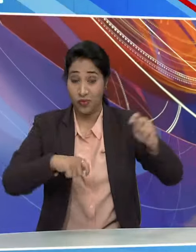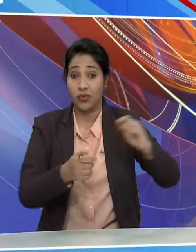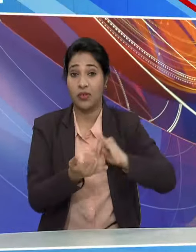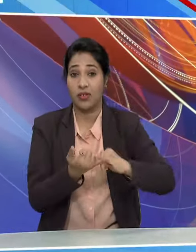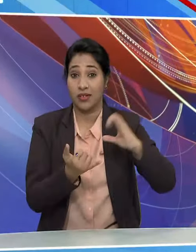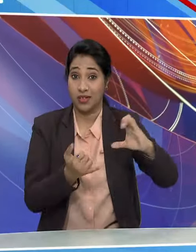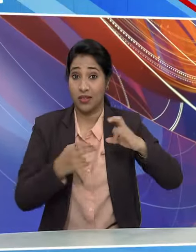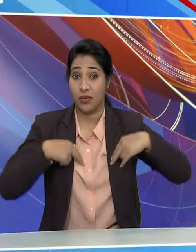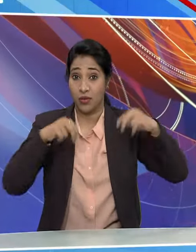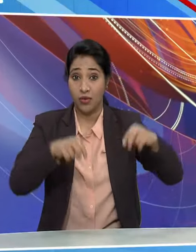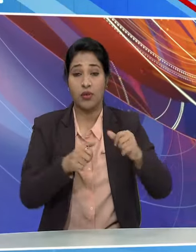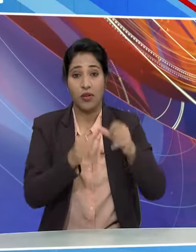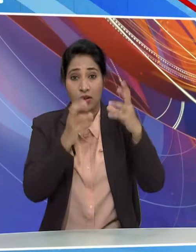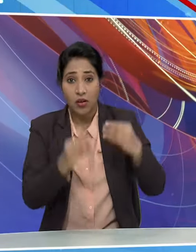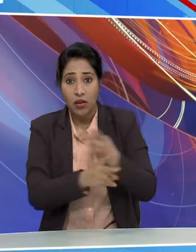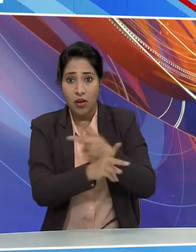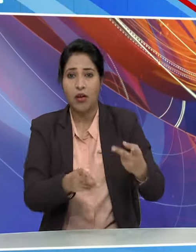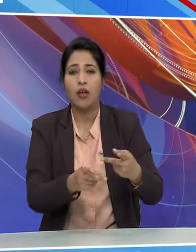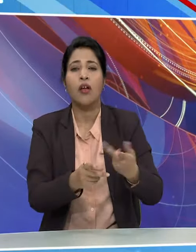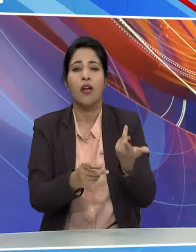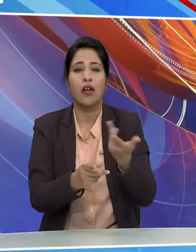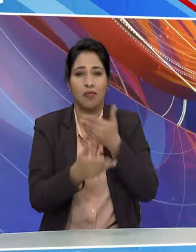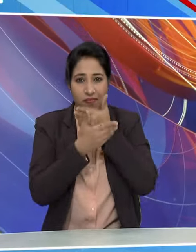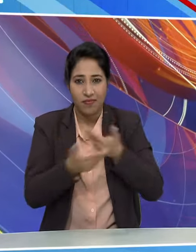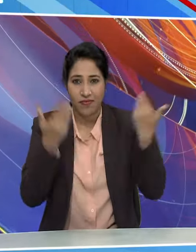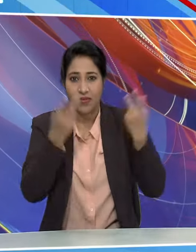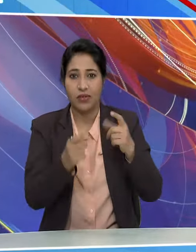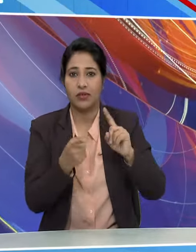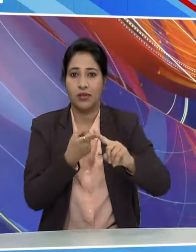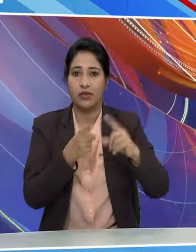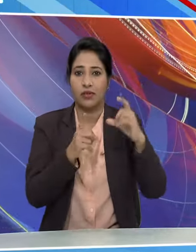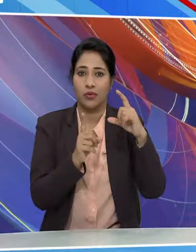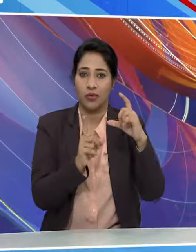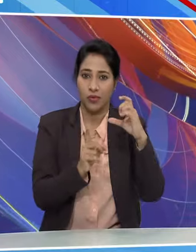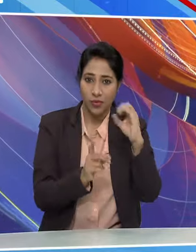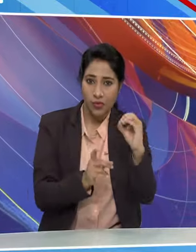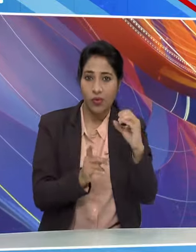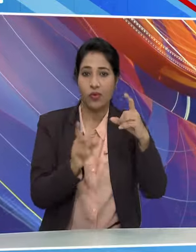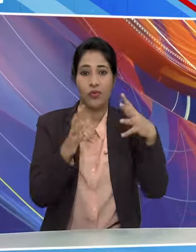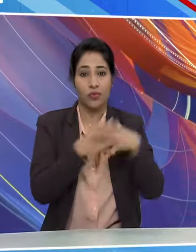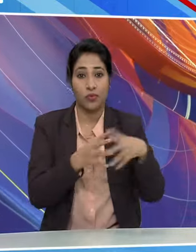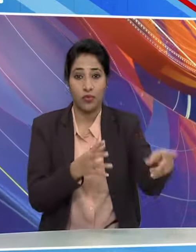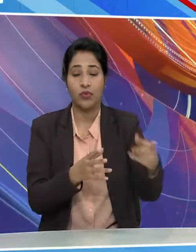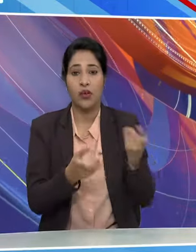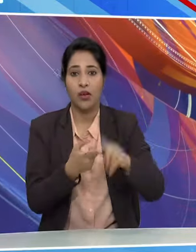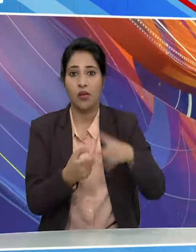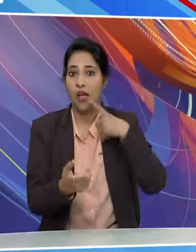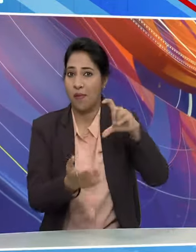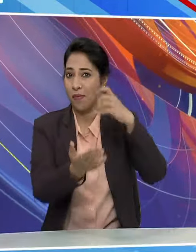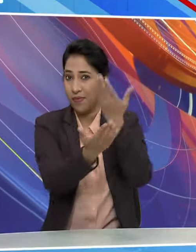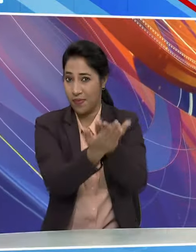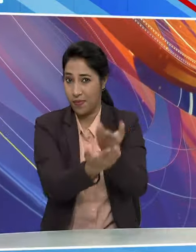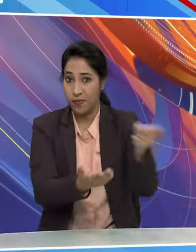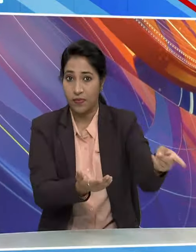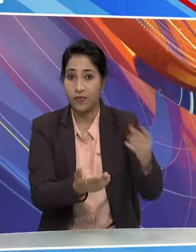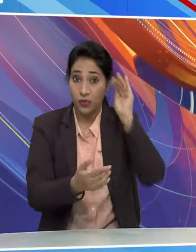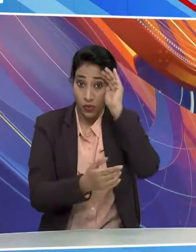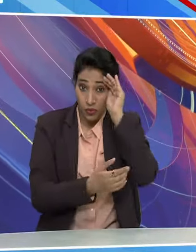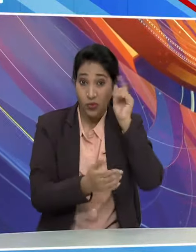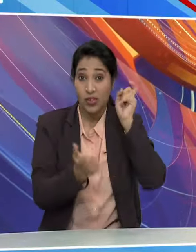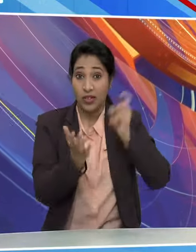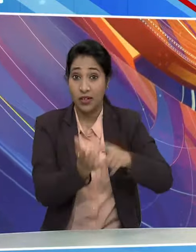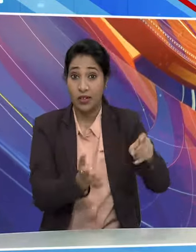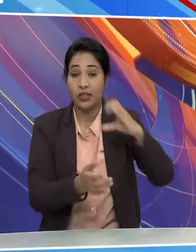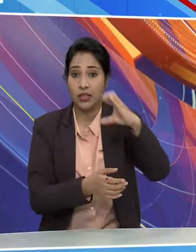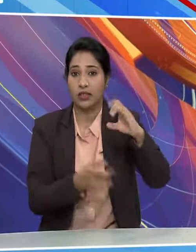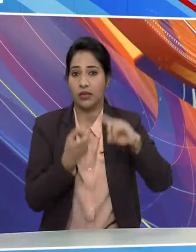दिल्ली पुलिस की आर्थिक अपराध शाखा ईओडब्ल्यू की ओर से दायर की गई एक याचिका पर न्यूज क्लिक के